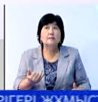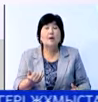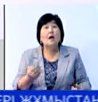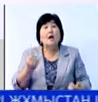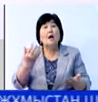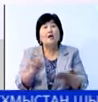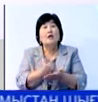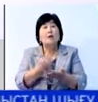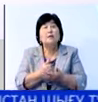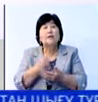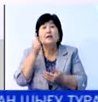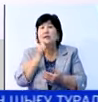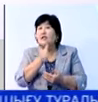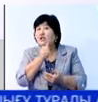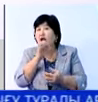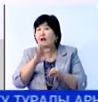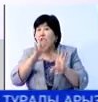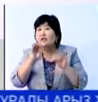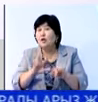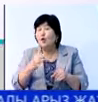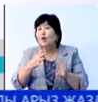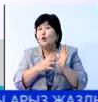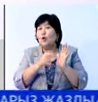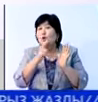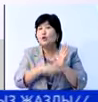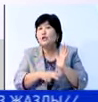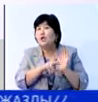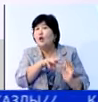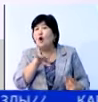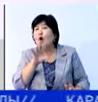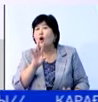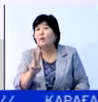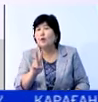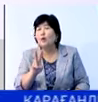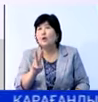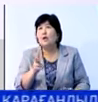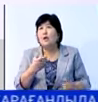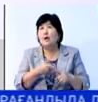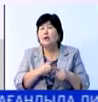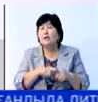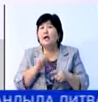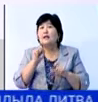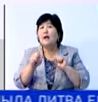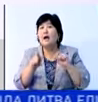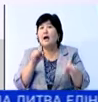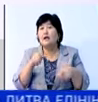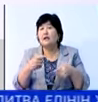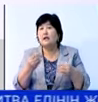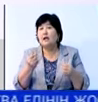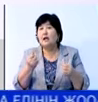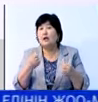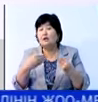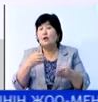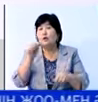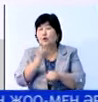табыстар жасырған азаматтарымыз деген 980 миллион теңге артық тағайындалған қазір тоқтаттық,